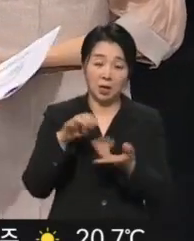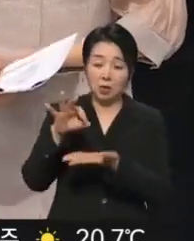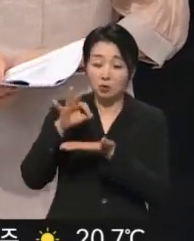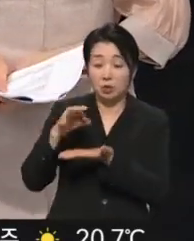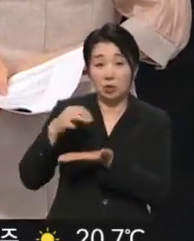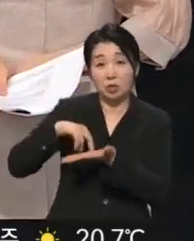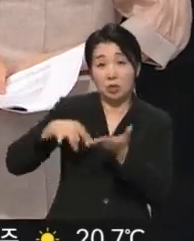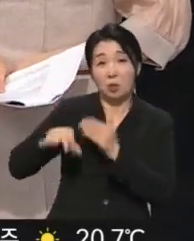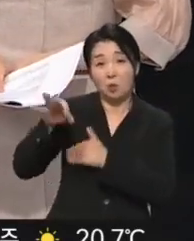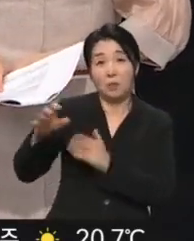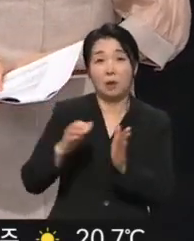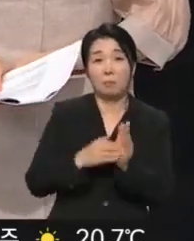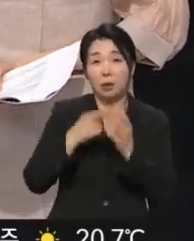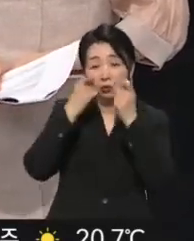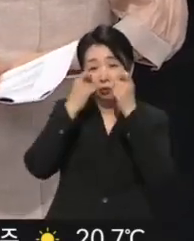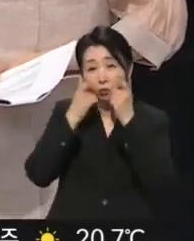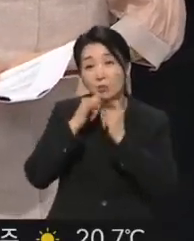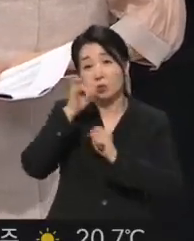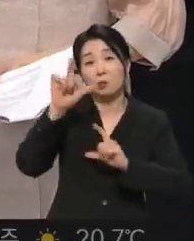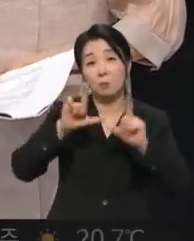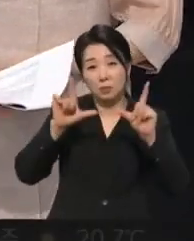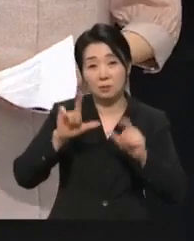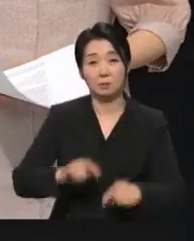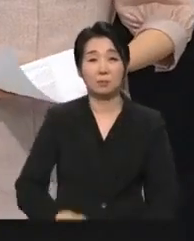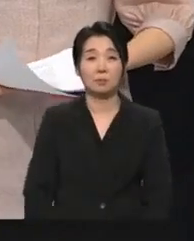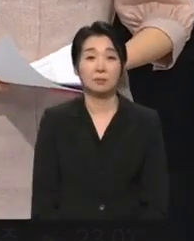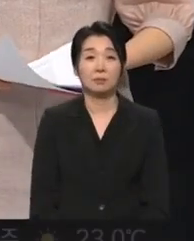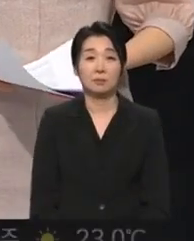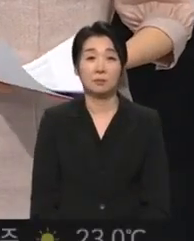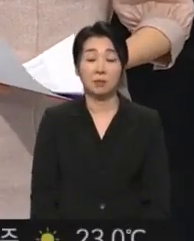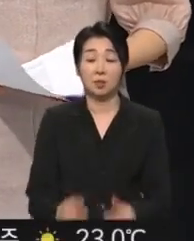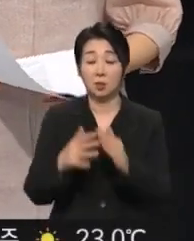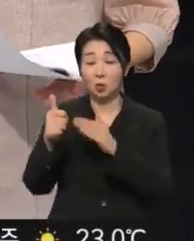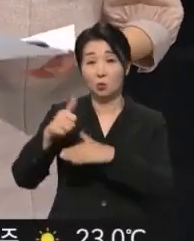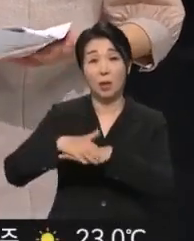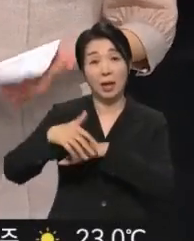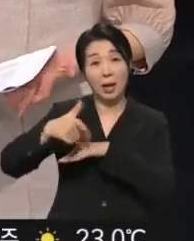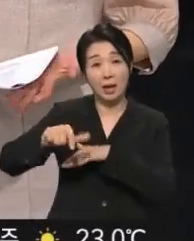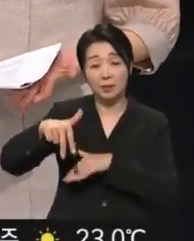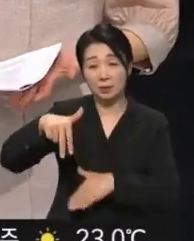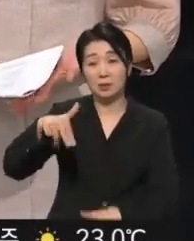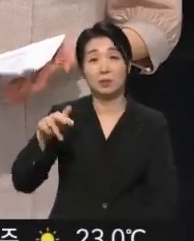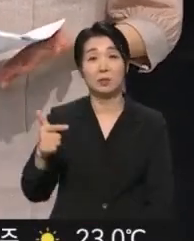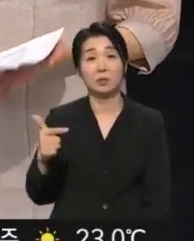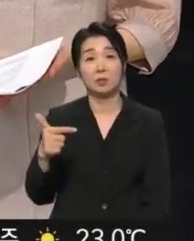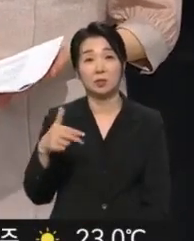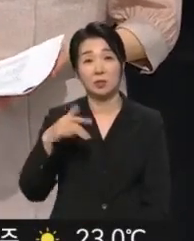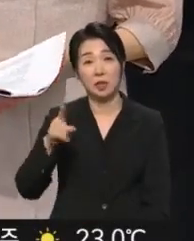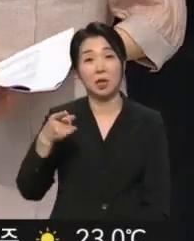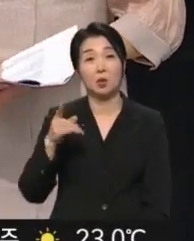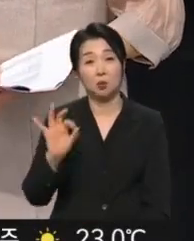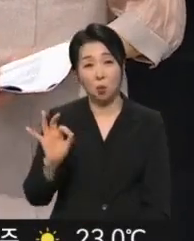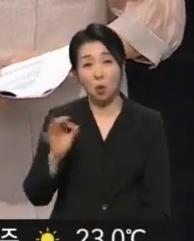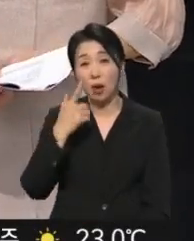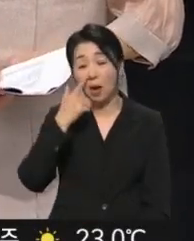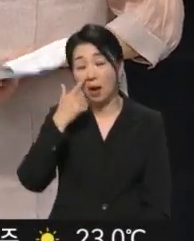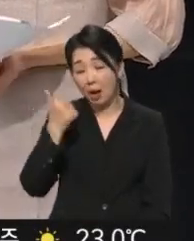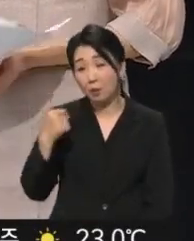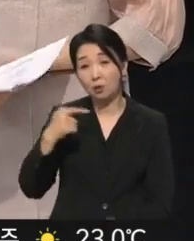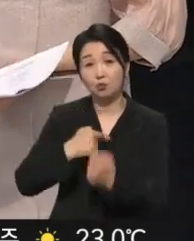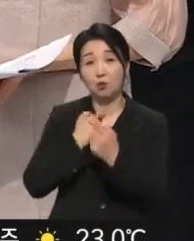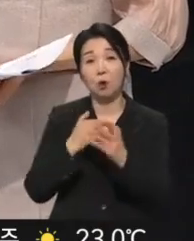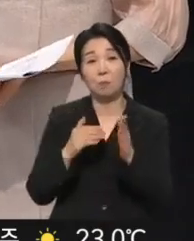나와서 눈물을 흘리는 모습으로 시작되는데요. 전두환 씨의 아들 전재용 씨, 그러니까 전우원 씨의 아버지가